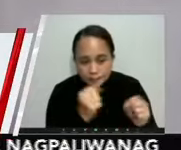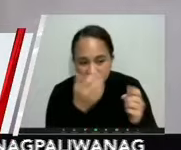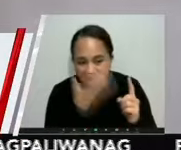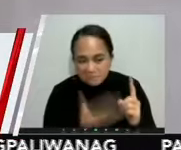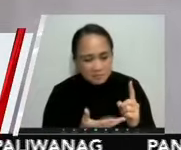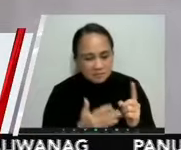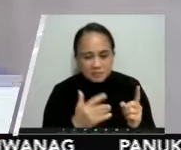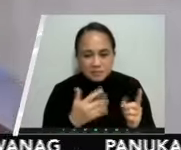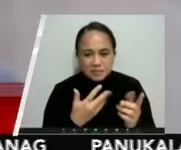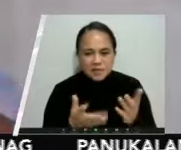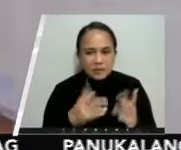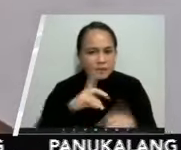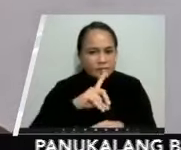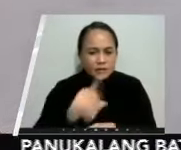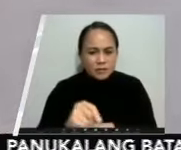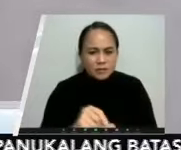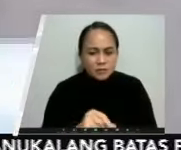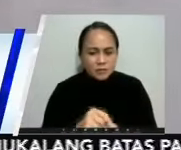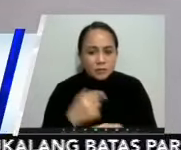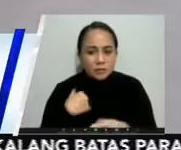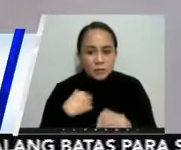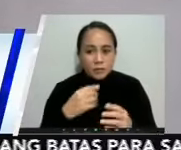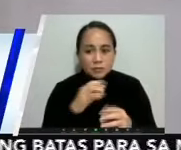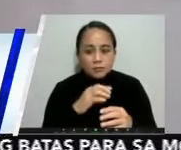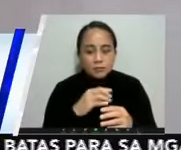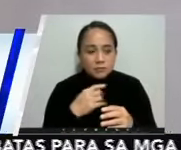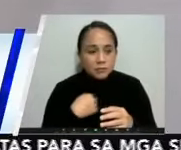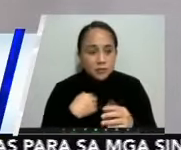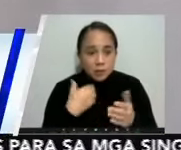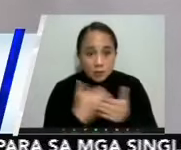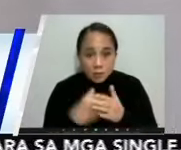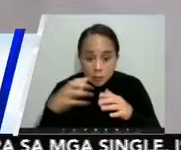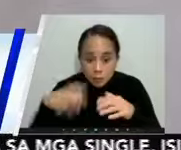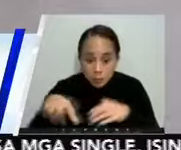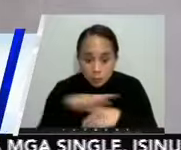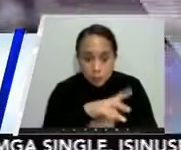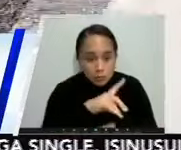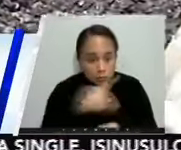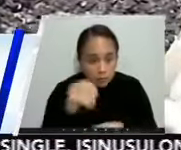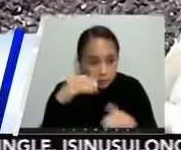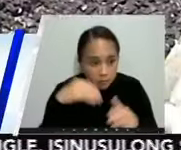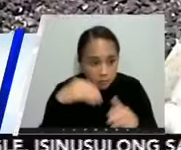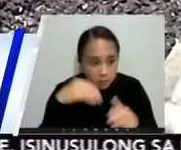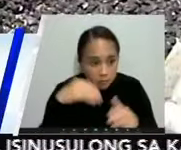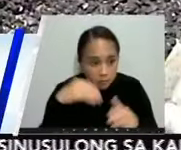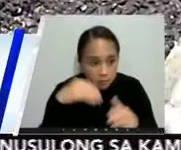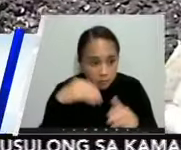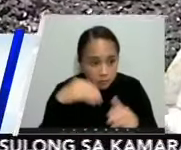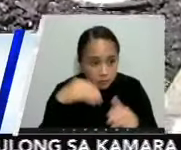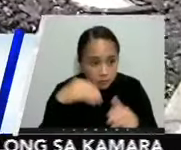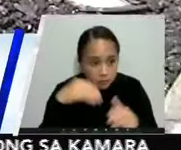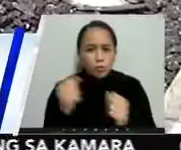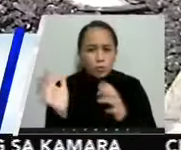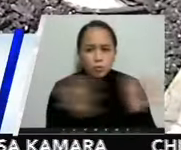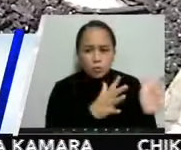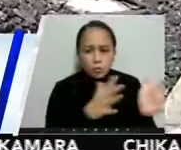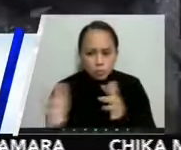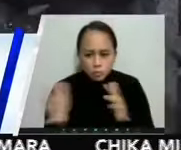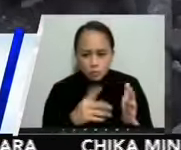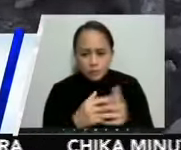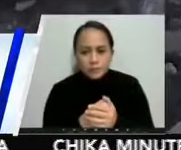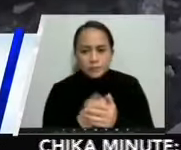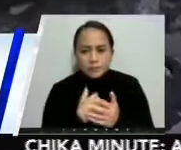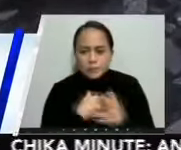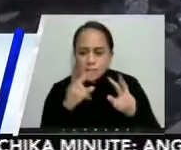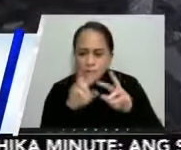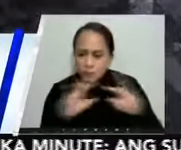namin nyan na po yung apoy malakas din po ang ang hangin kahapon patuloy pang iniimbestigahan ng bfp ang